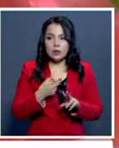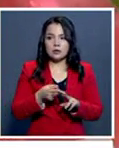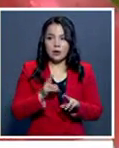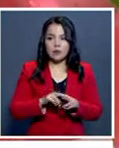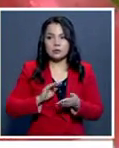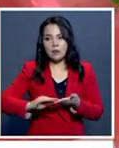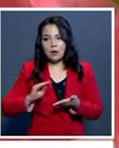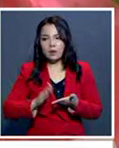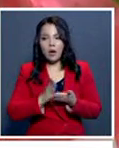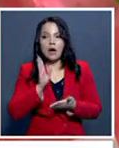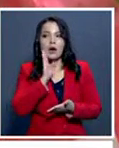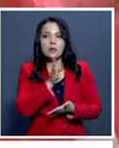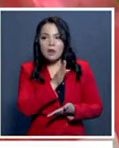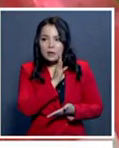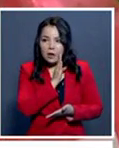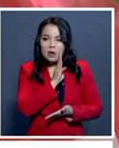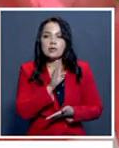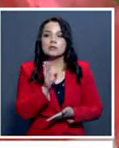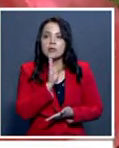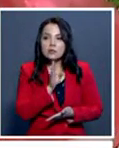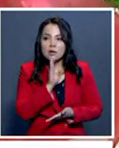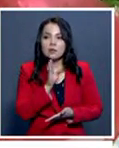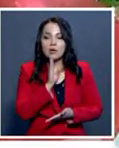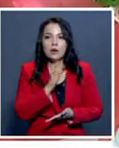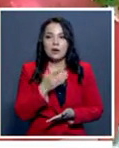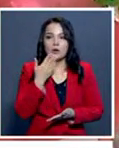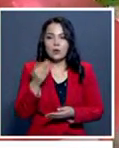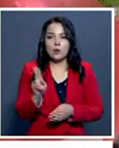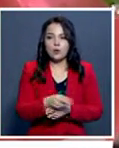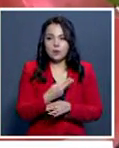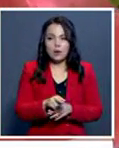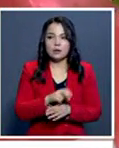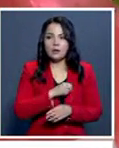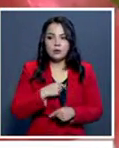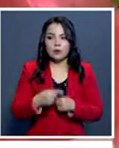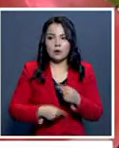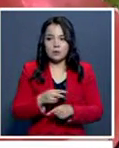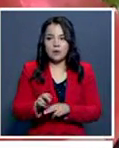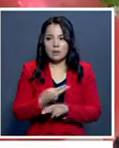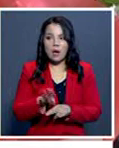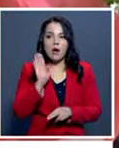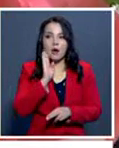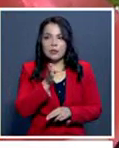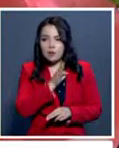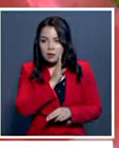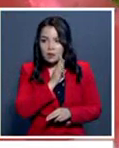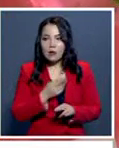туралы жазылады. Аналар, жарлар, қыздар, ұлтты өсіретін ана, ұлтты тәрбиелейтін ана.